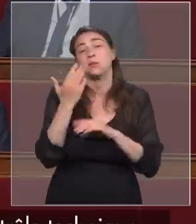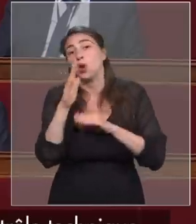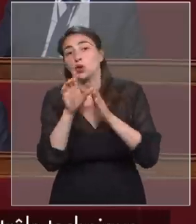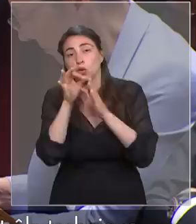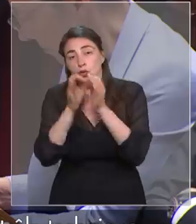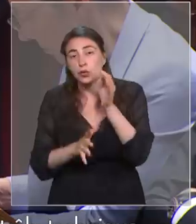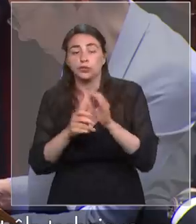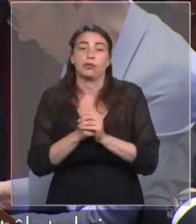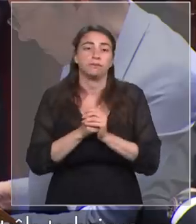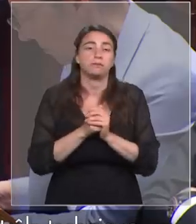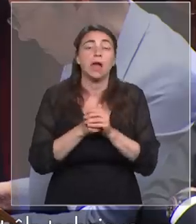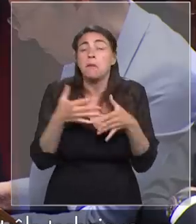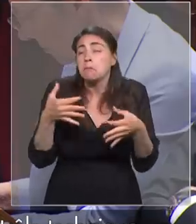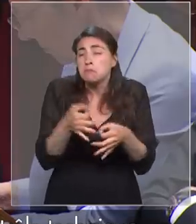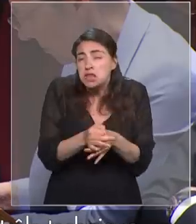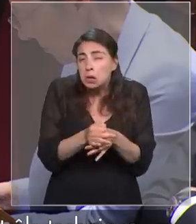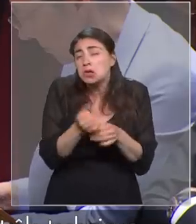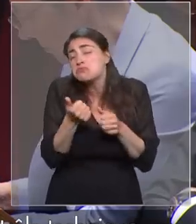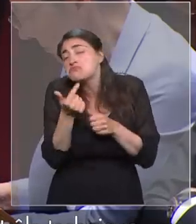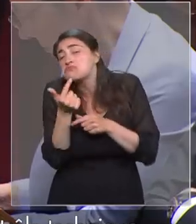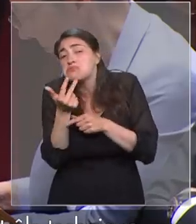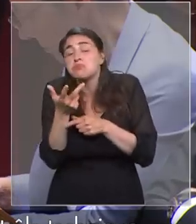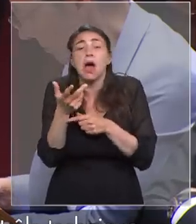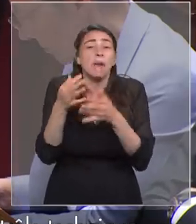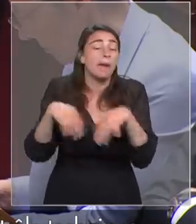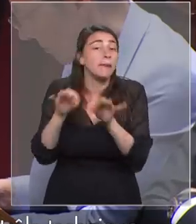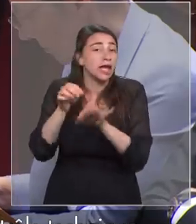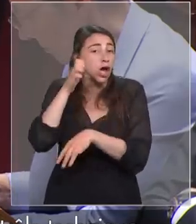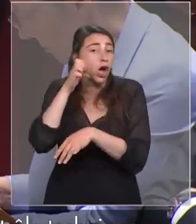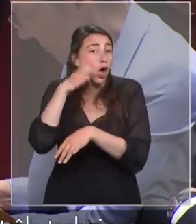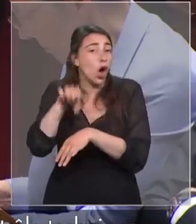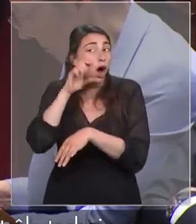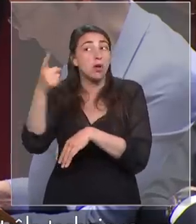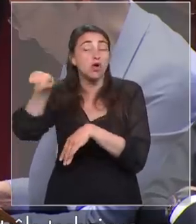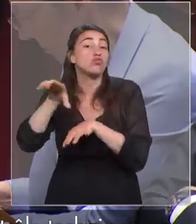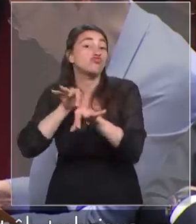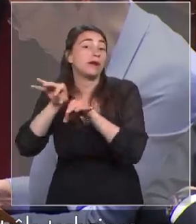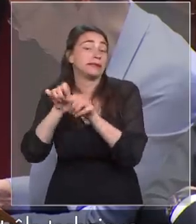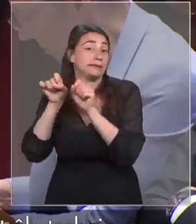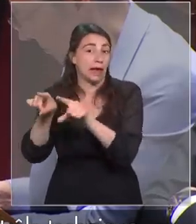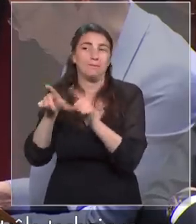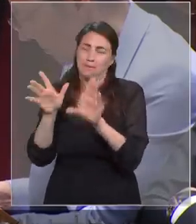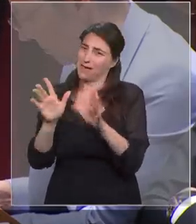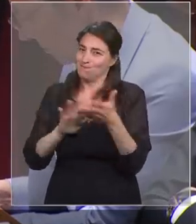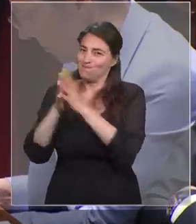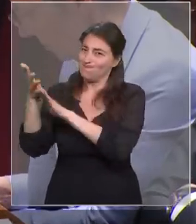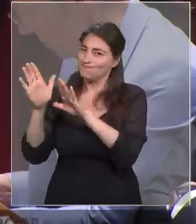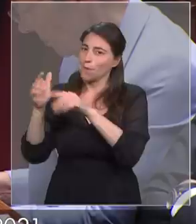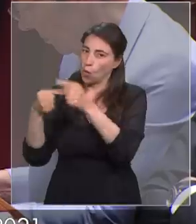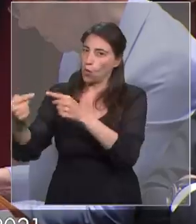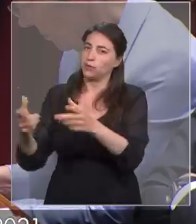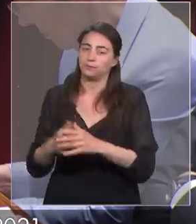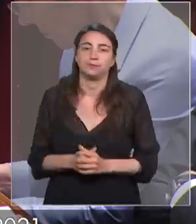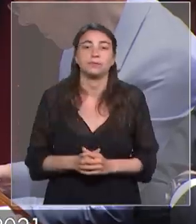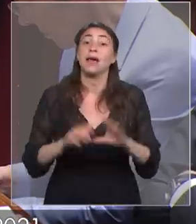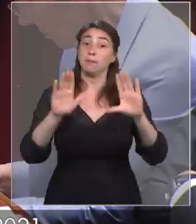mais quelques pays européens néanmoins, ont fait jusqu'à ce jour ce choix, même si la plupart d'entre eux sont aussi en train d'évoluer. Néanmoins, madame la députée, nous sommes dans